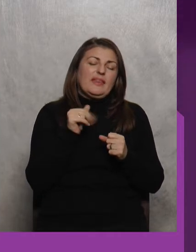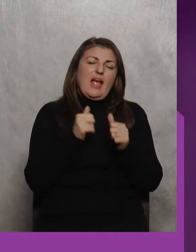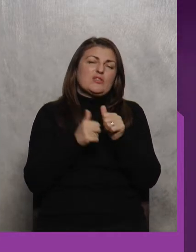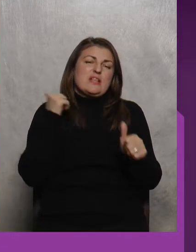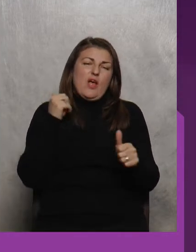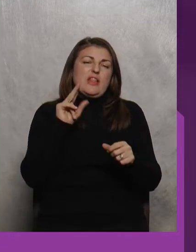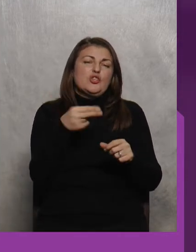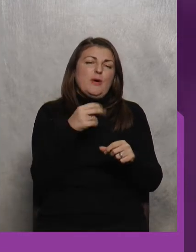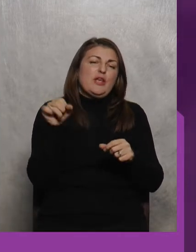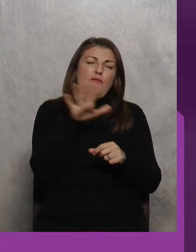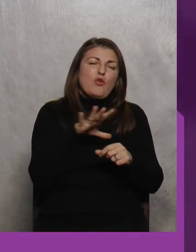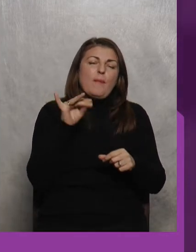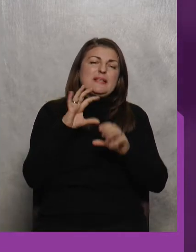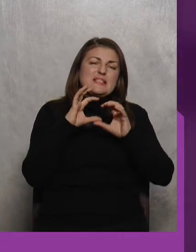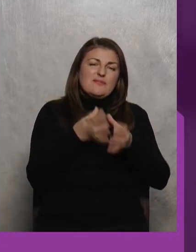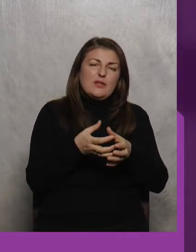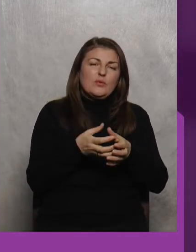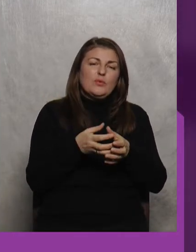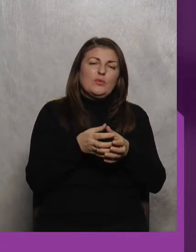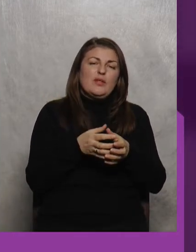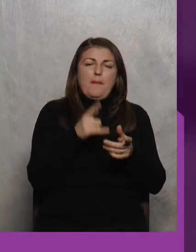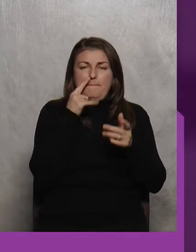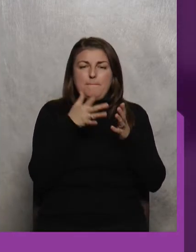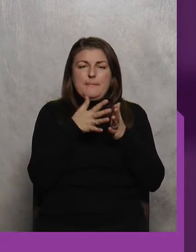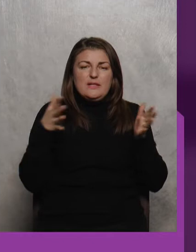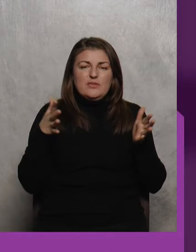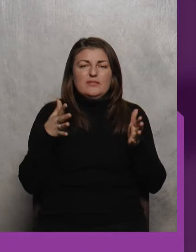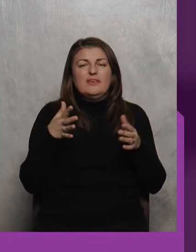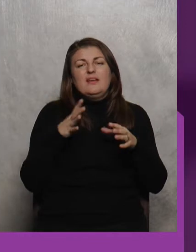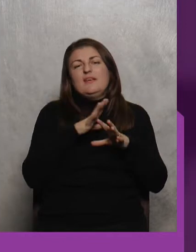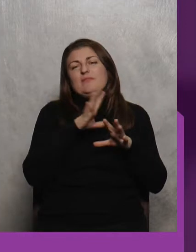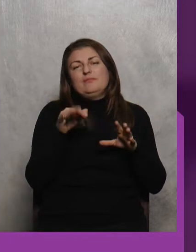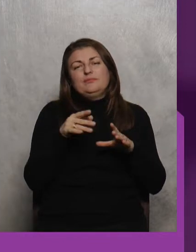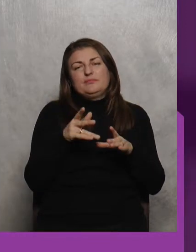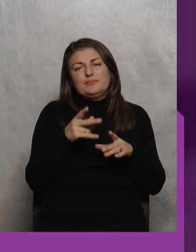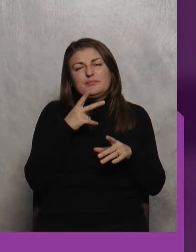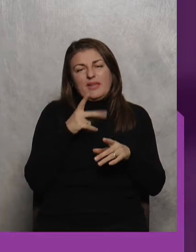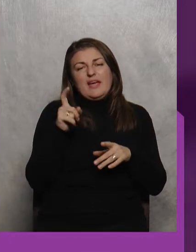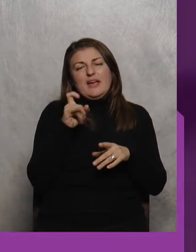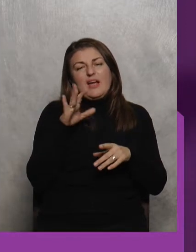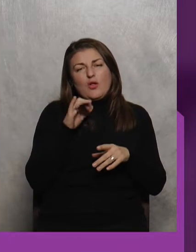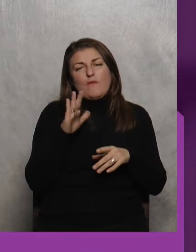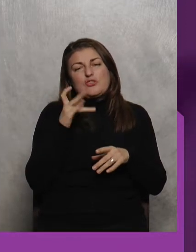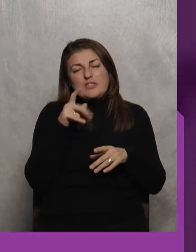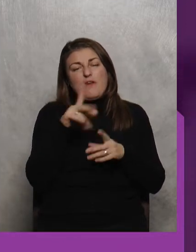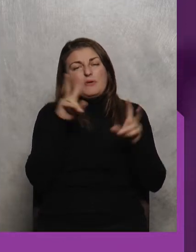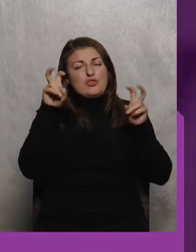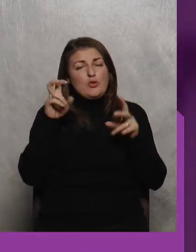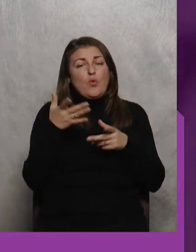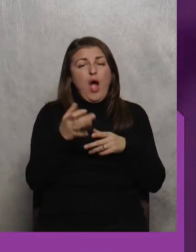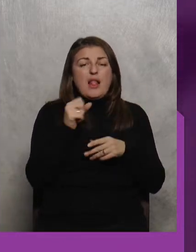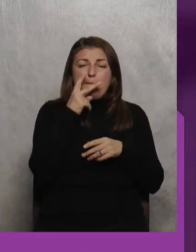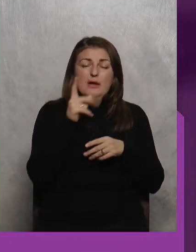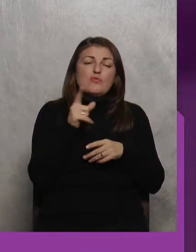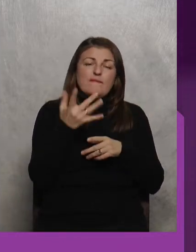і на чемпіонатах Європи і світу. Більш титулований спортсмен Хіхлов В'ячеслав, але бачимо, що